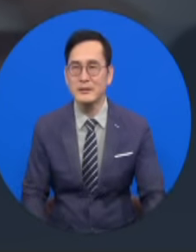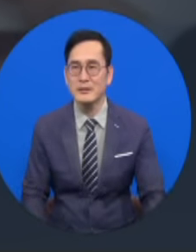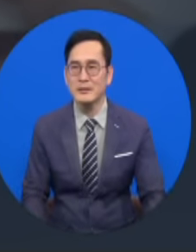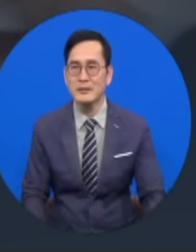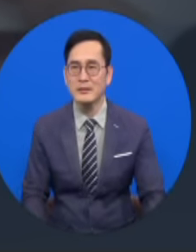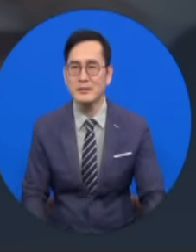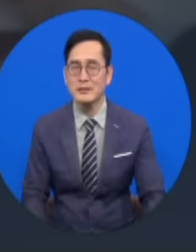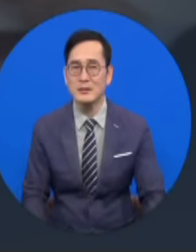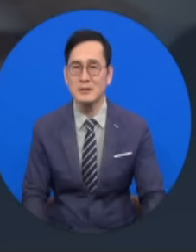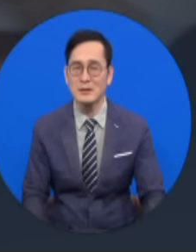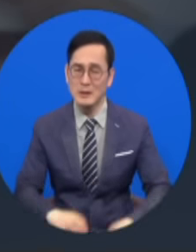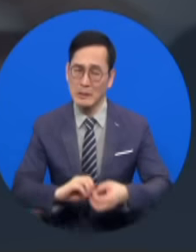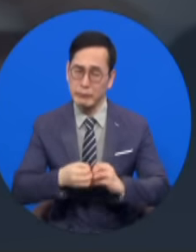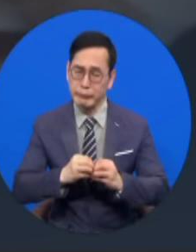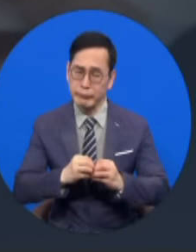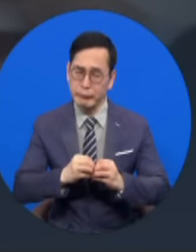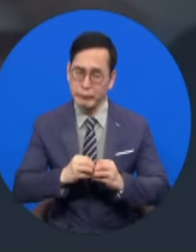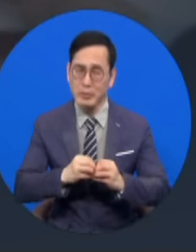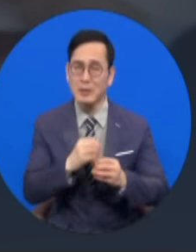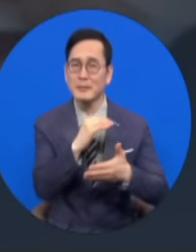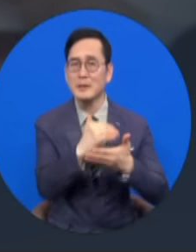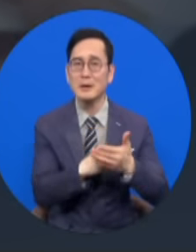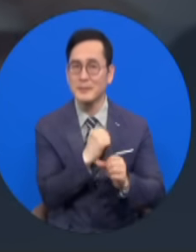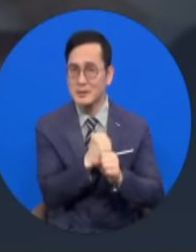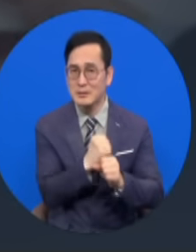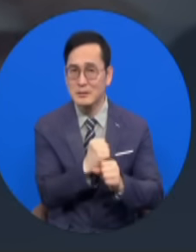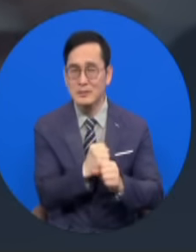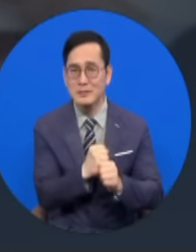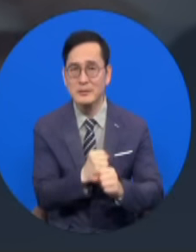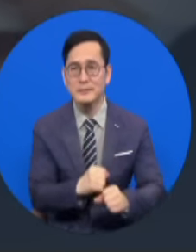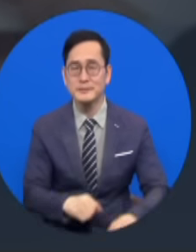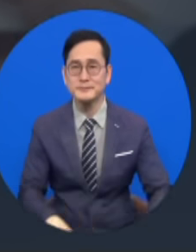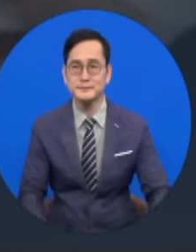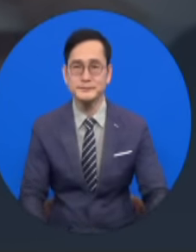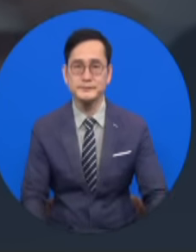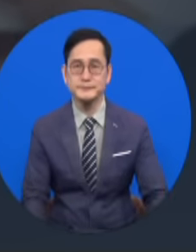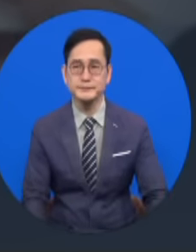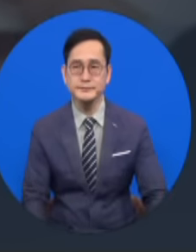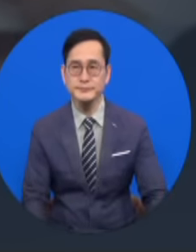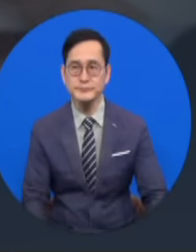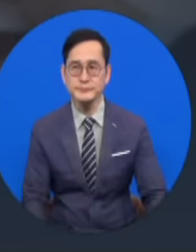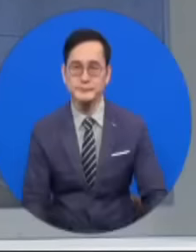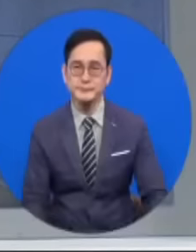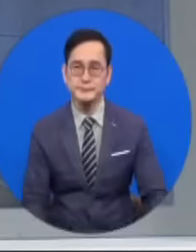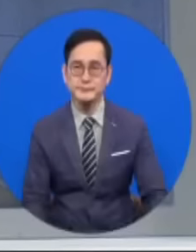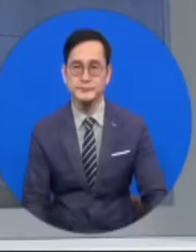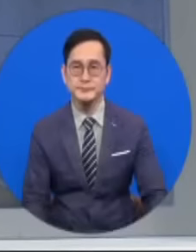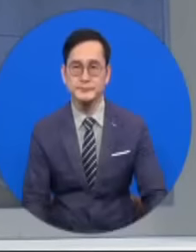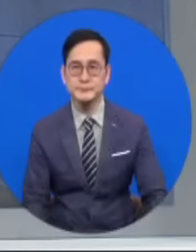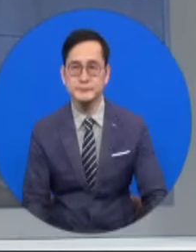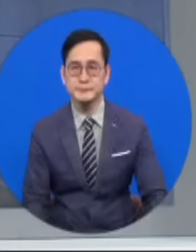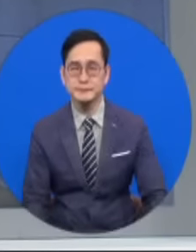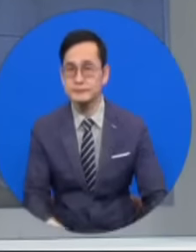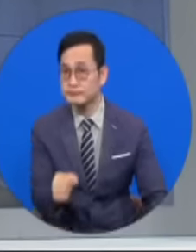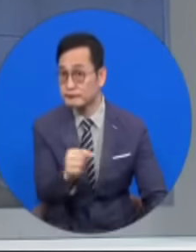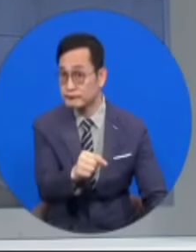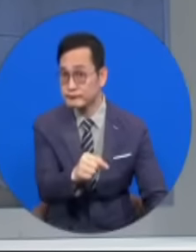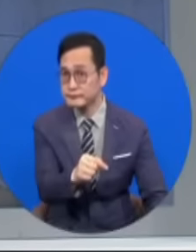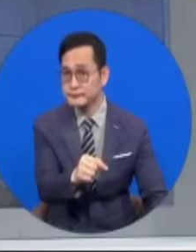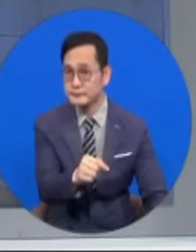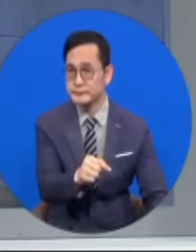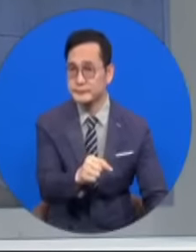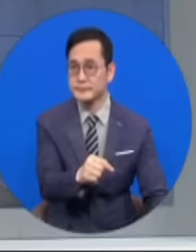기재했다는 지적이 법조계에서도 나옵니다 검사 출신의 김광삼 변호사님 아까 그